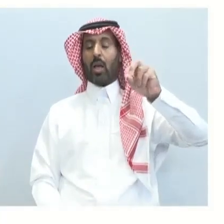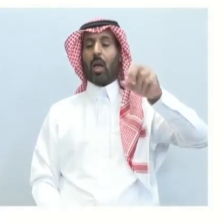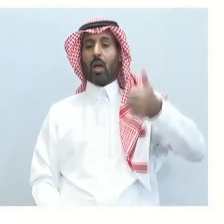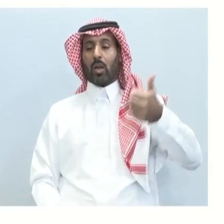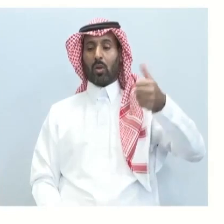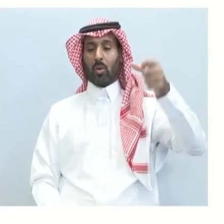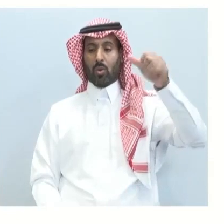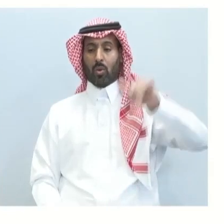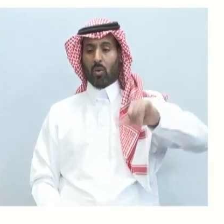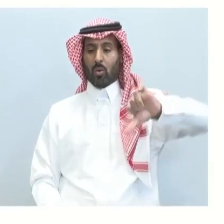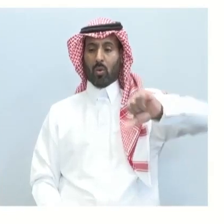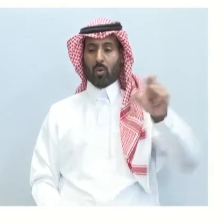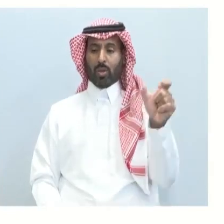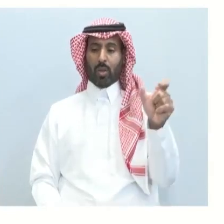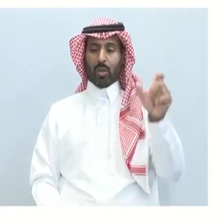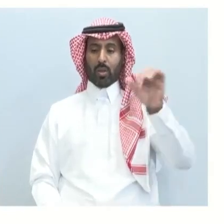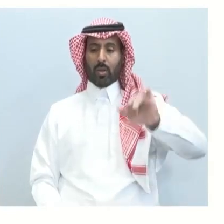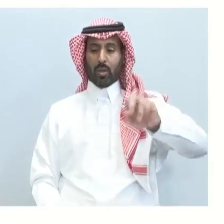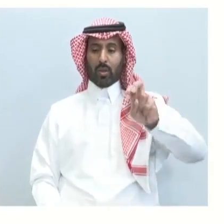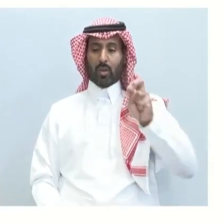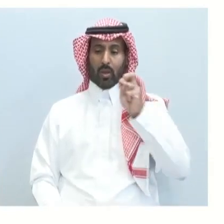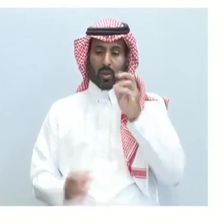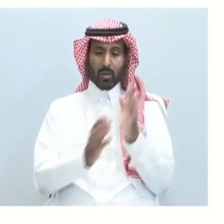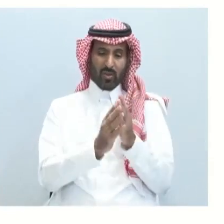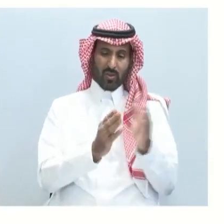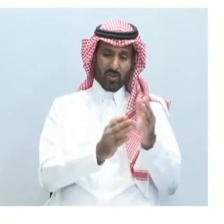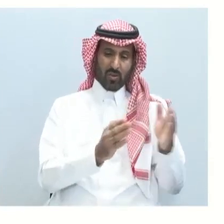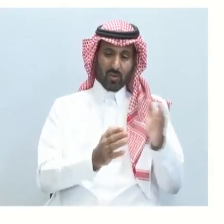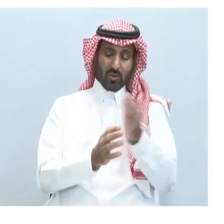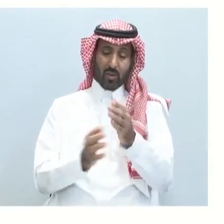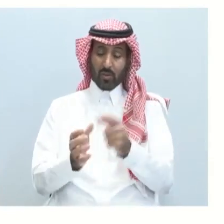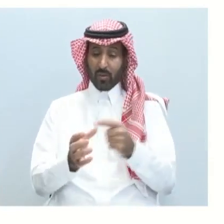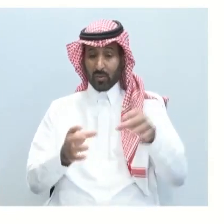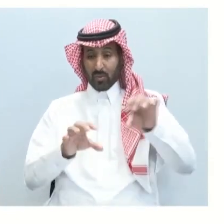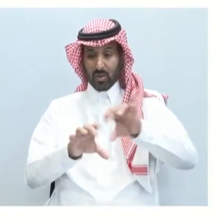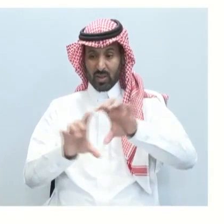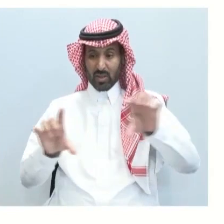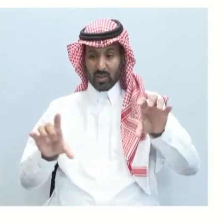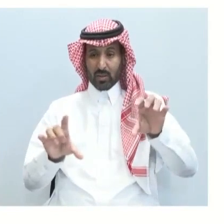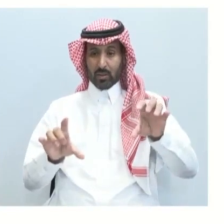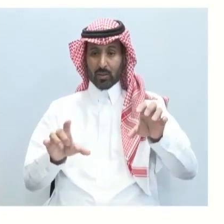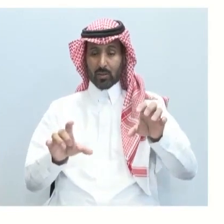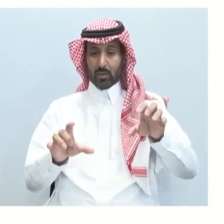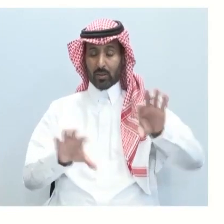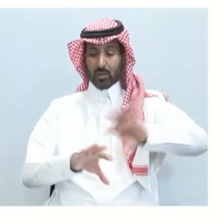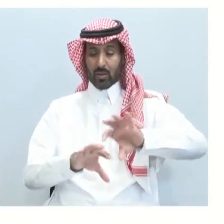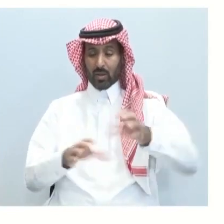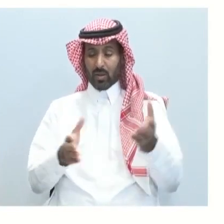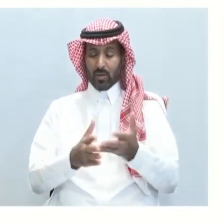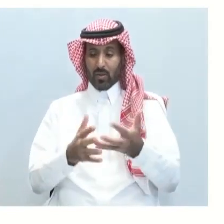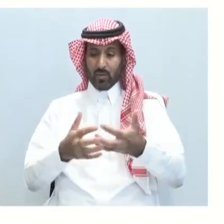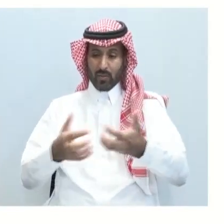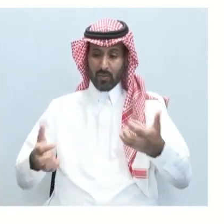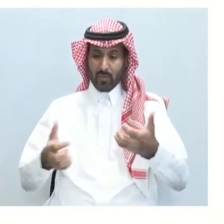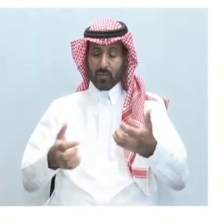الايونيه سوف تكون على شكل ماذا سوف نفكك جميع المواد الموجوده عندي هنا في المتفاعلات اذا في هذه الحاله سوف ارجعها لاصلها الى ايش